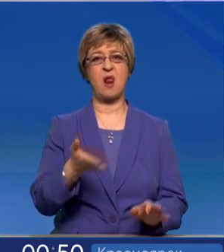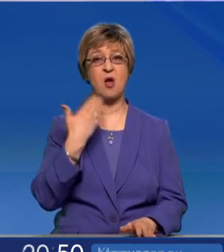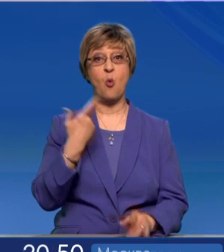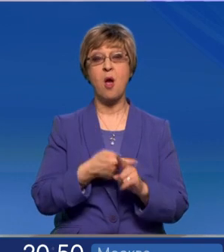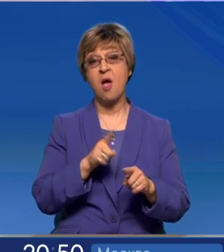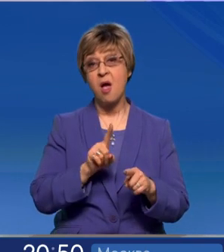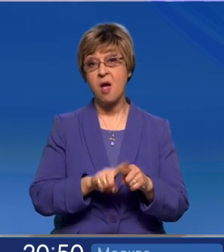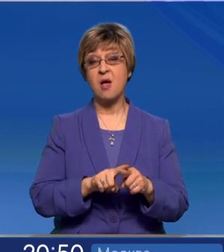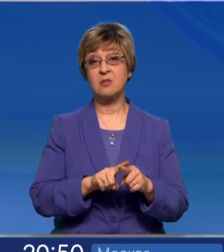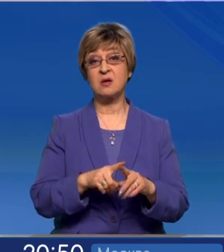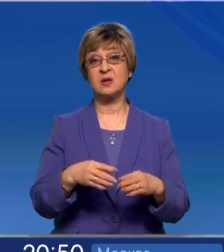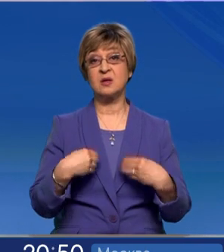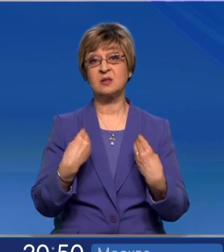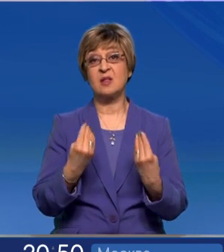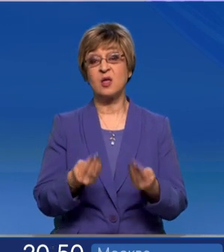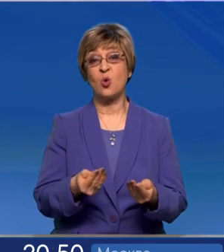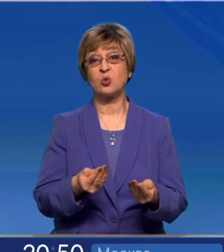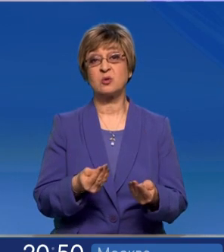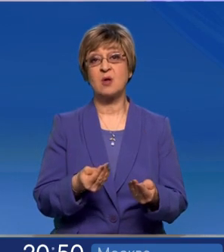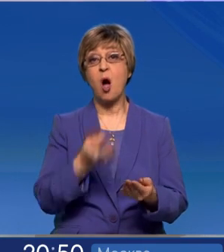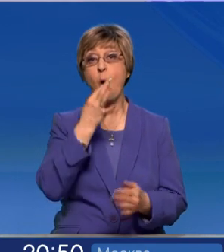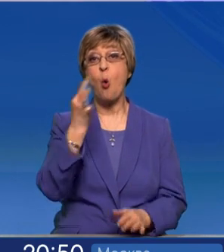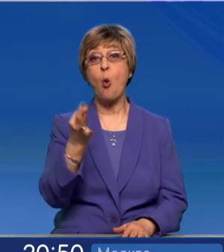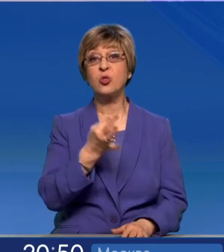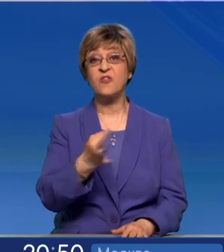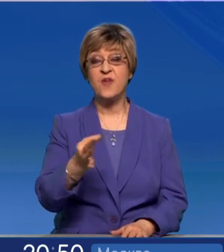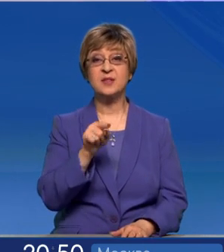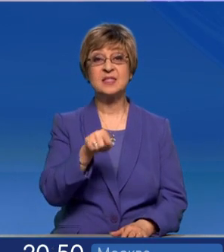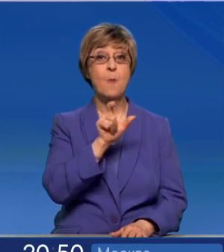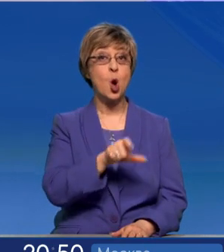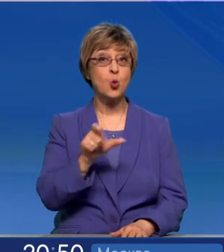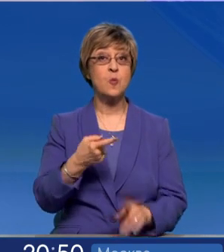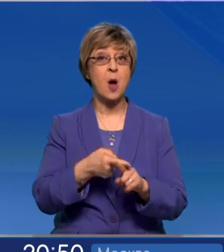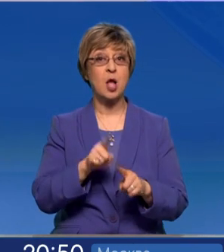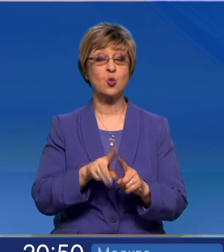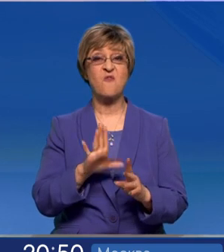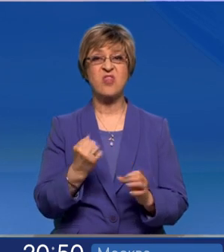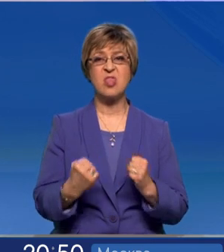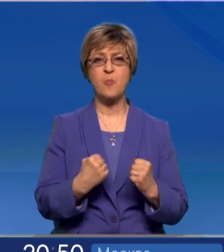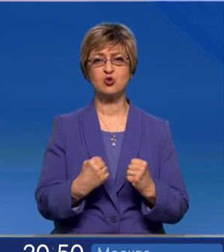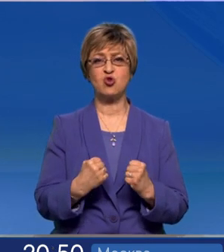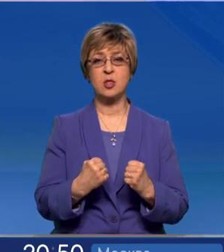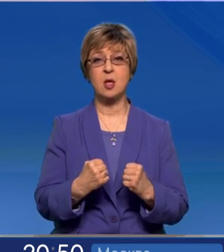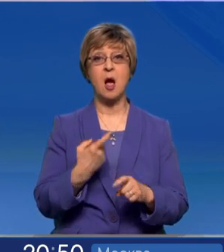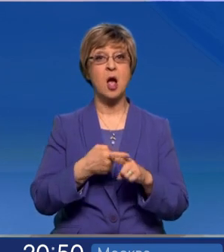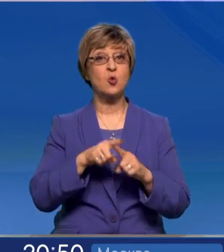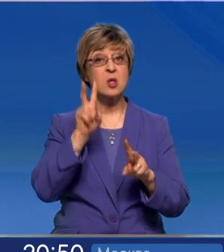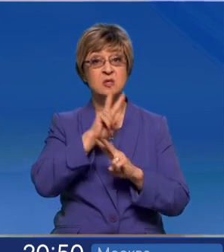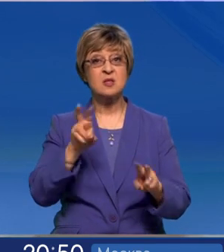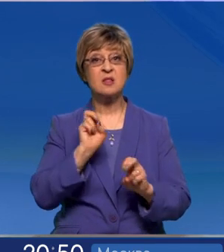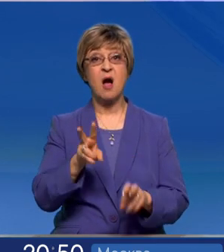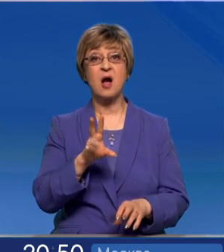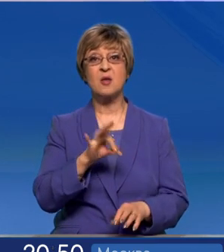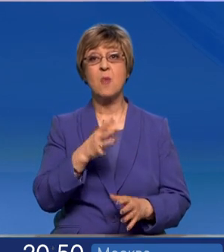создает определенную, дает некий ответ вот тем людям, которые пребывают в напряжении, которые не знают, как им разобраться в